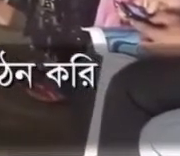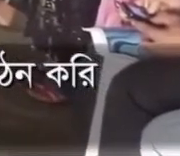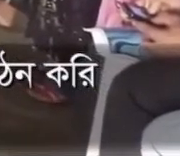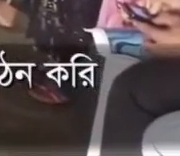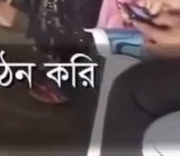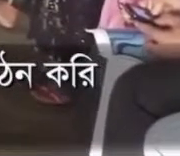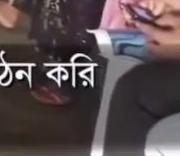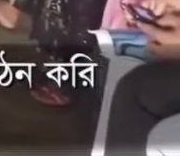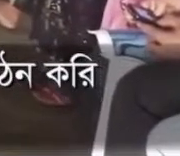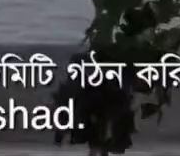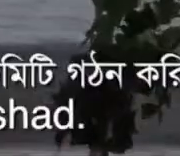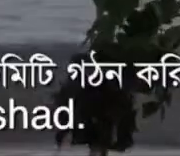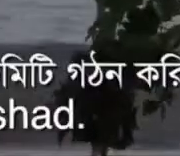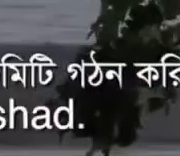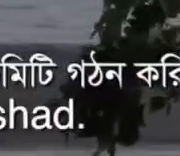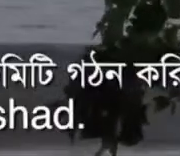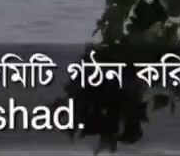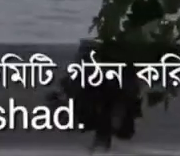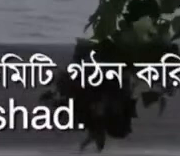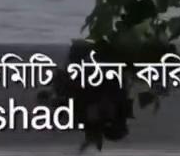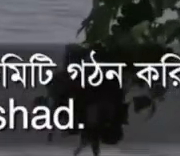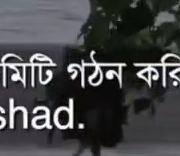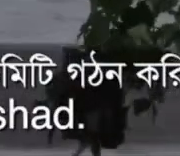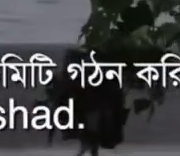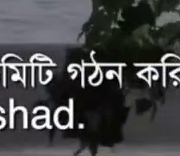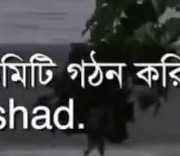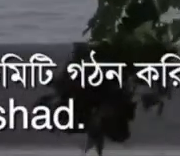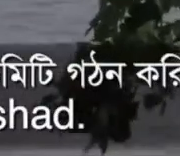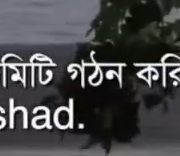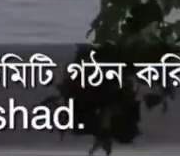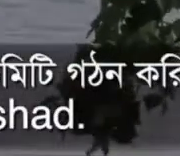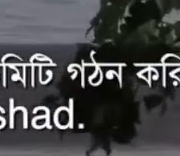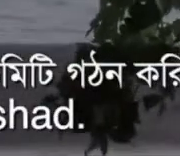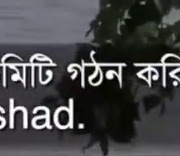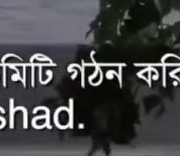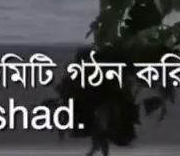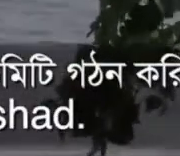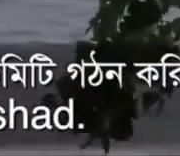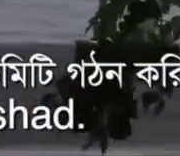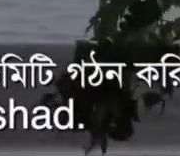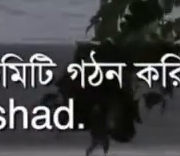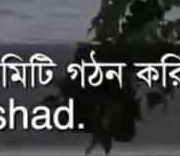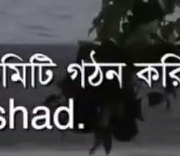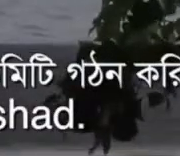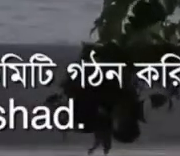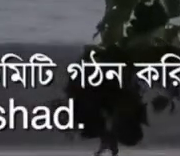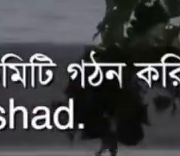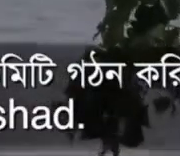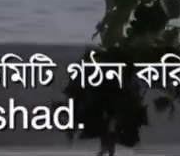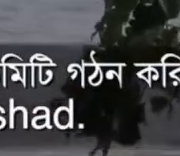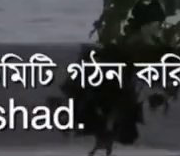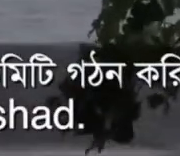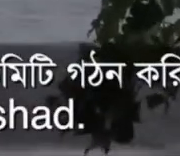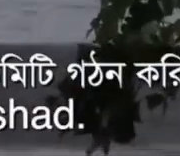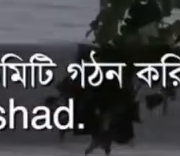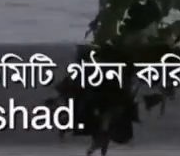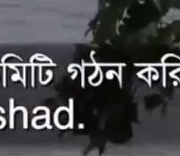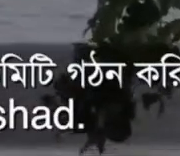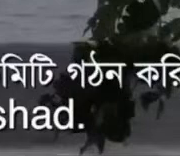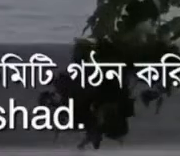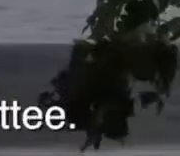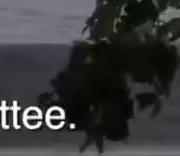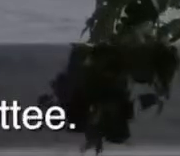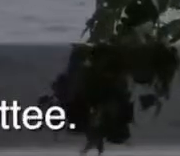কমিটিটা গঠন করি, এই কমিটিতে আমরা ইউনিয়ন পরিষদের সকল সম্প্রদায়ের লোককে নিয়ে এখানে আমরা কমিটিটা গঠন